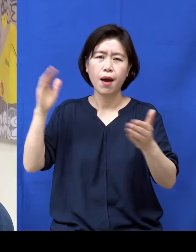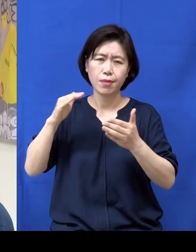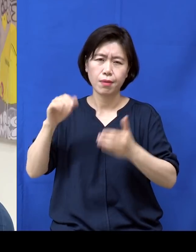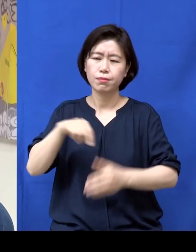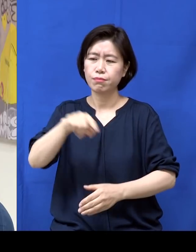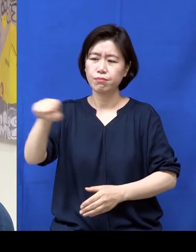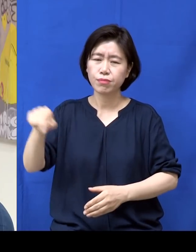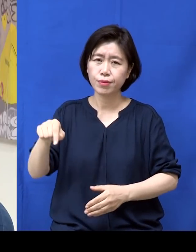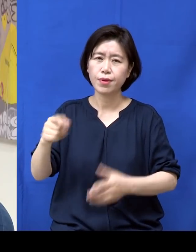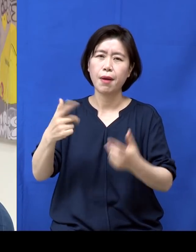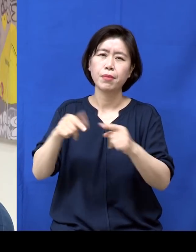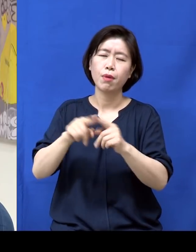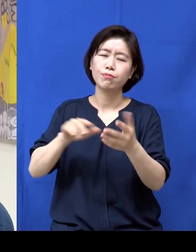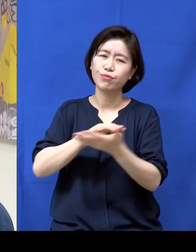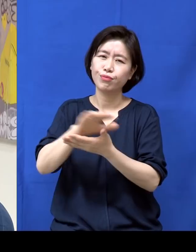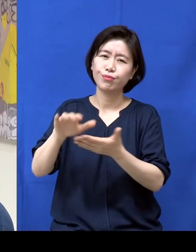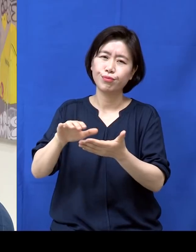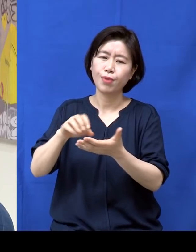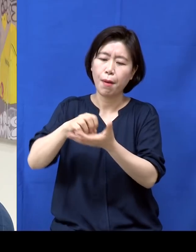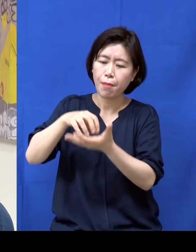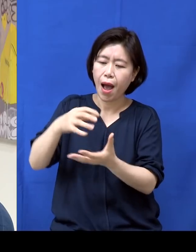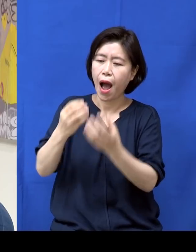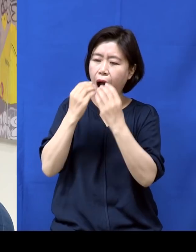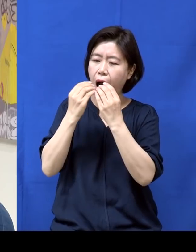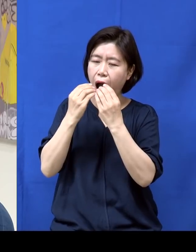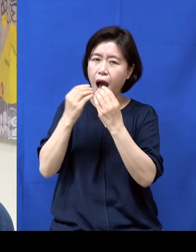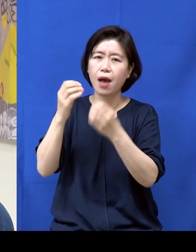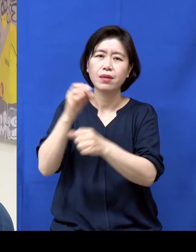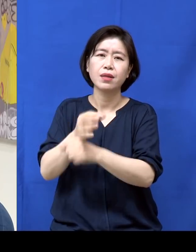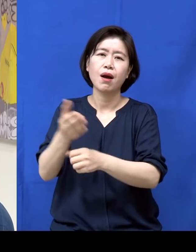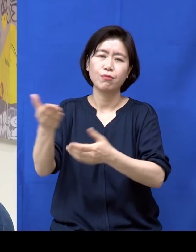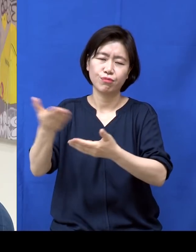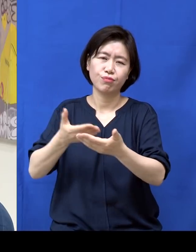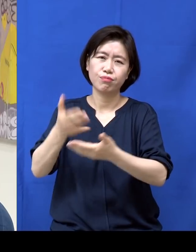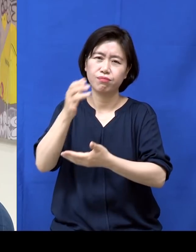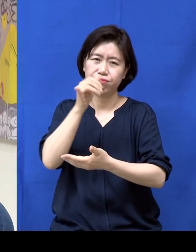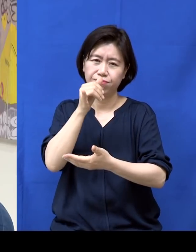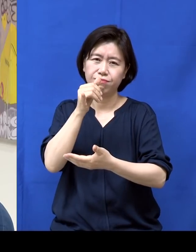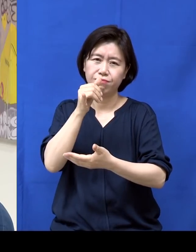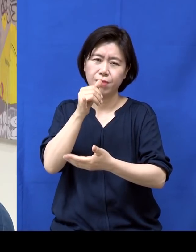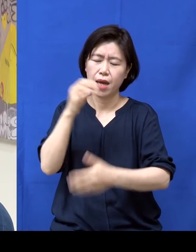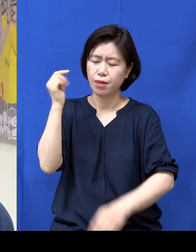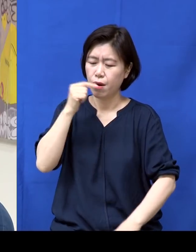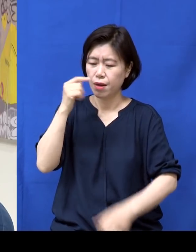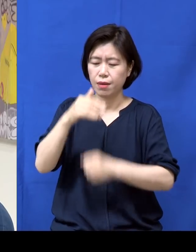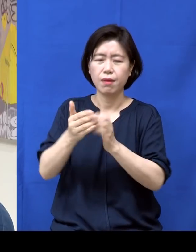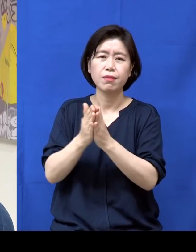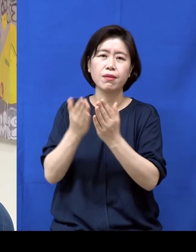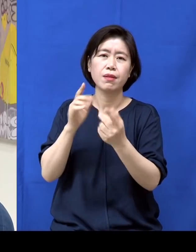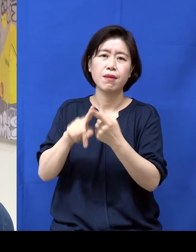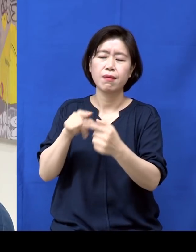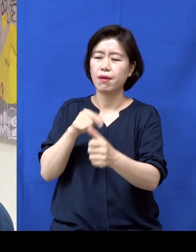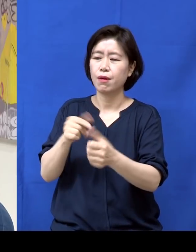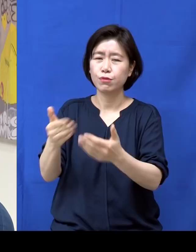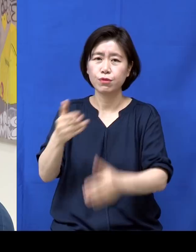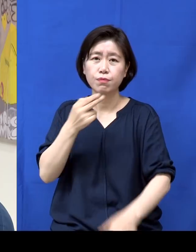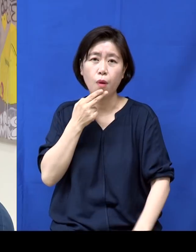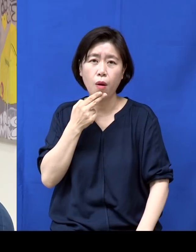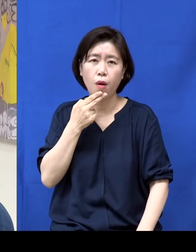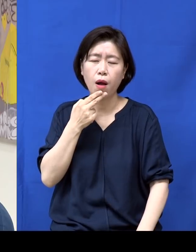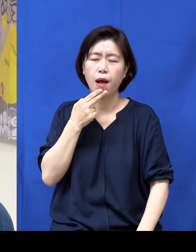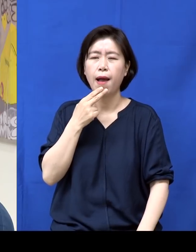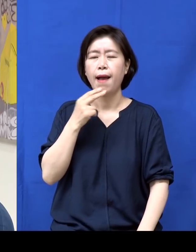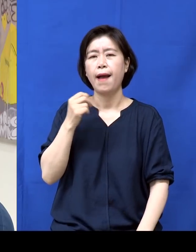보냈지 아이한테 막 복음이 뭔지 이렇게 엄격하게 가르치는 교사는 아니었거든요. 그게 뒤늦게 막 너무 큰